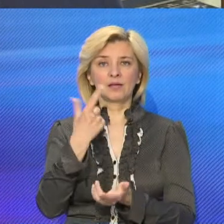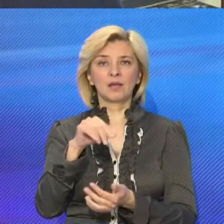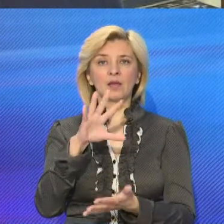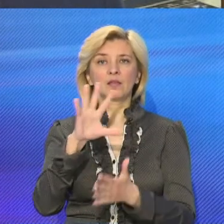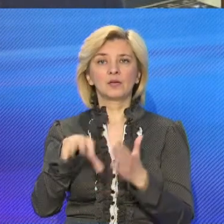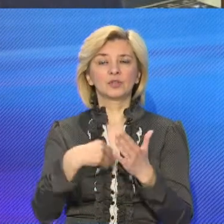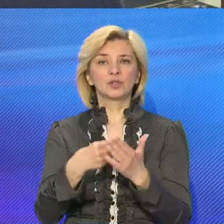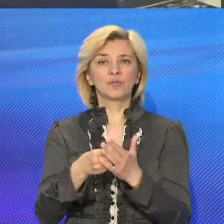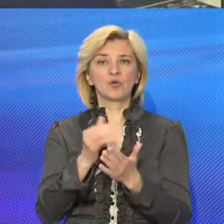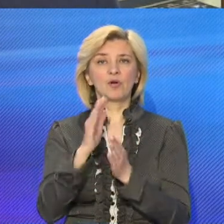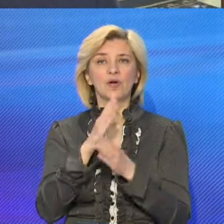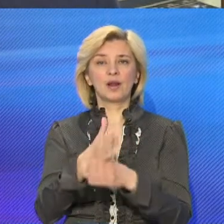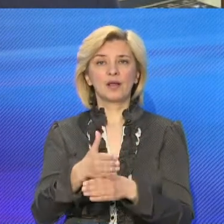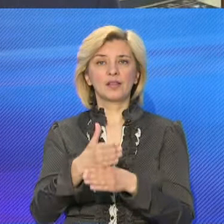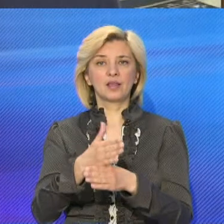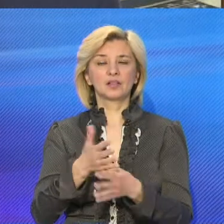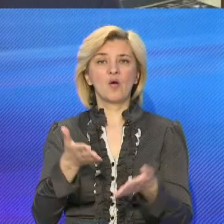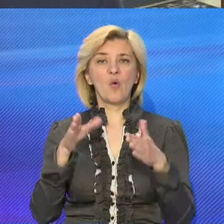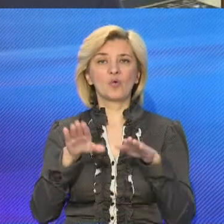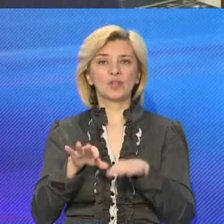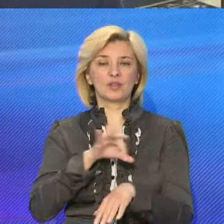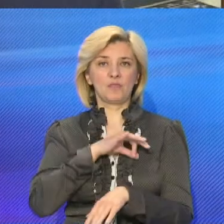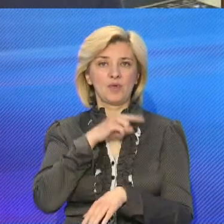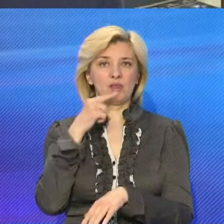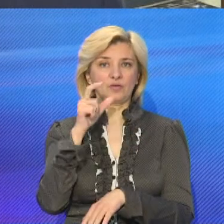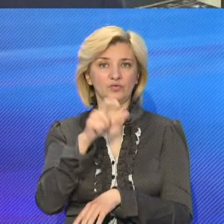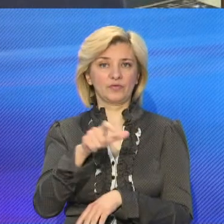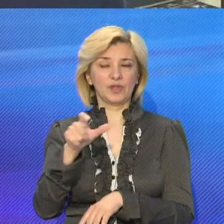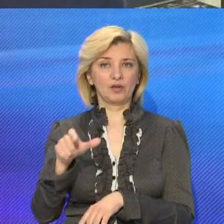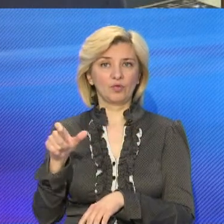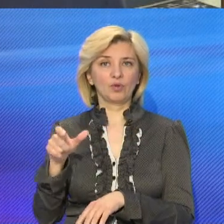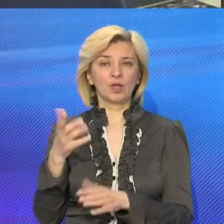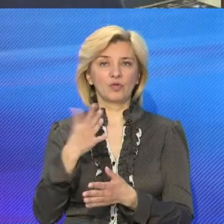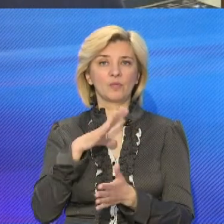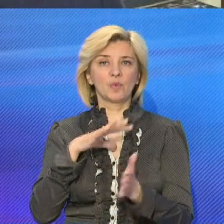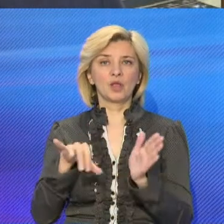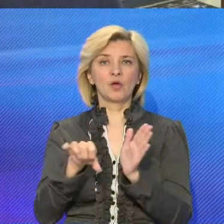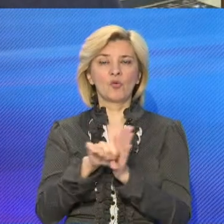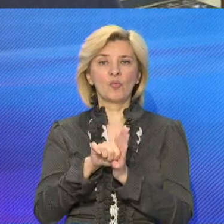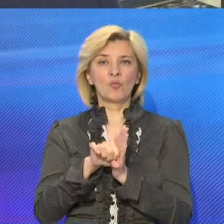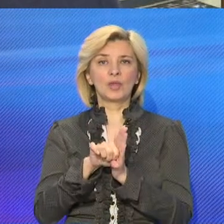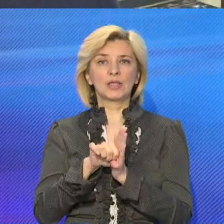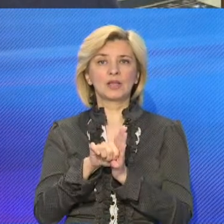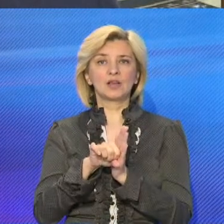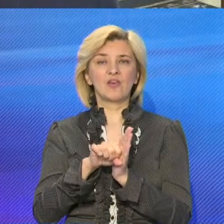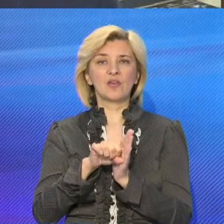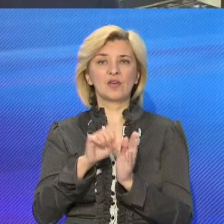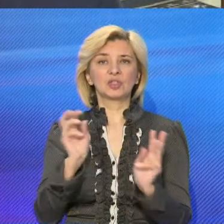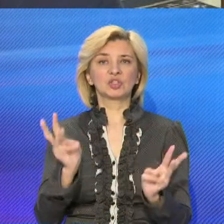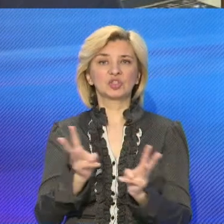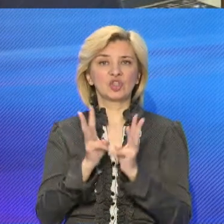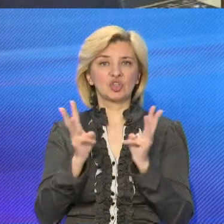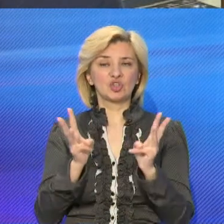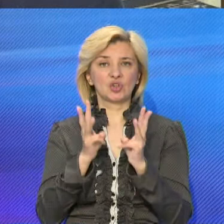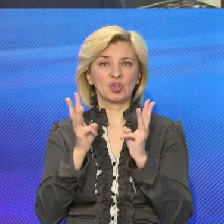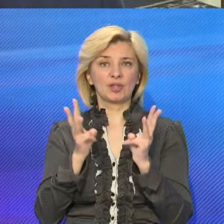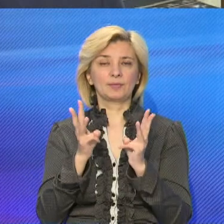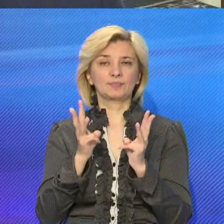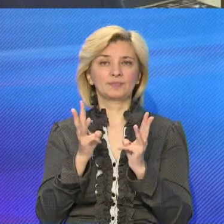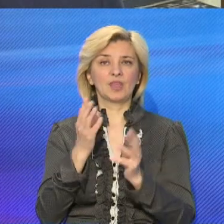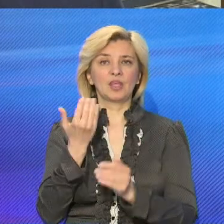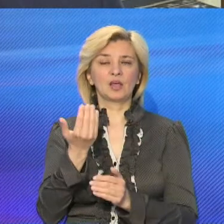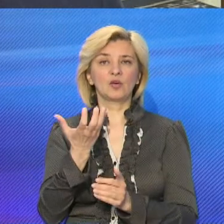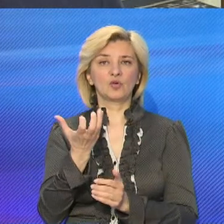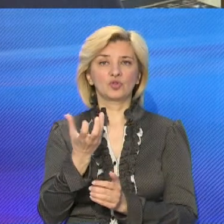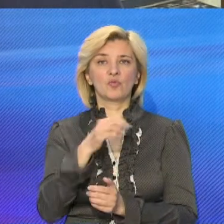пор хранятся останки белорусского народа, которые были убиты, сожжены. Их